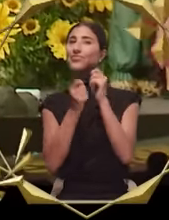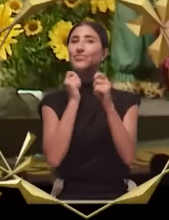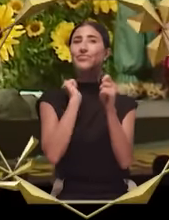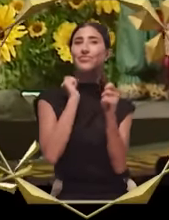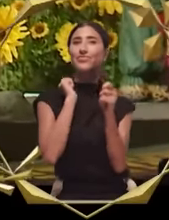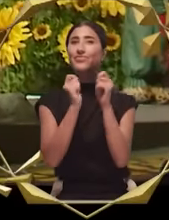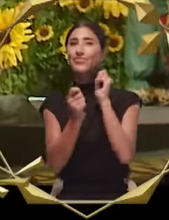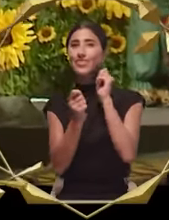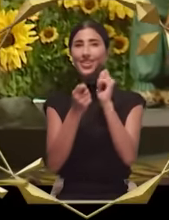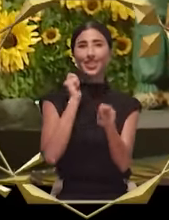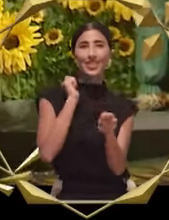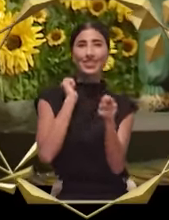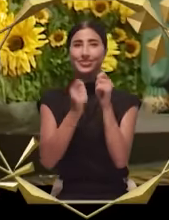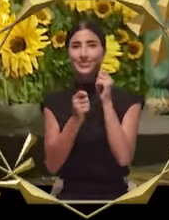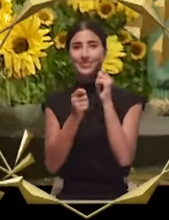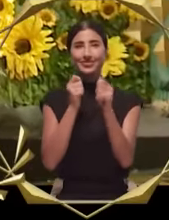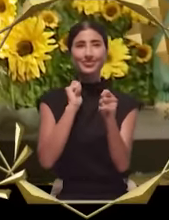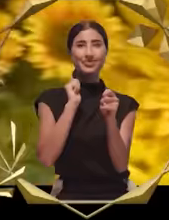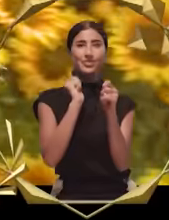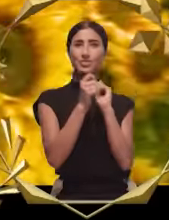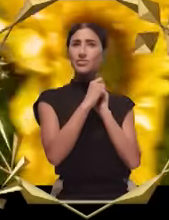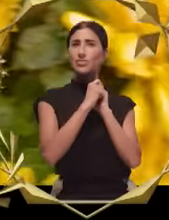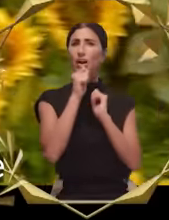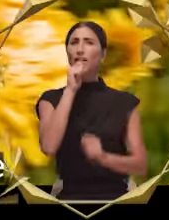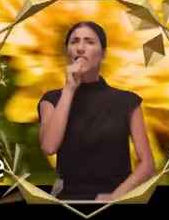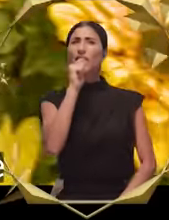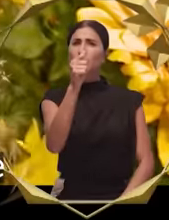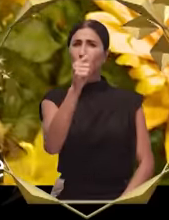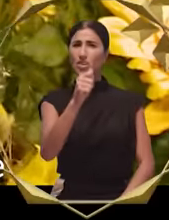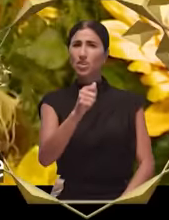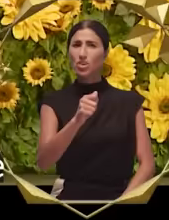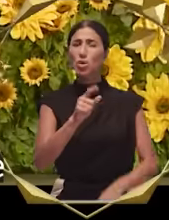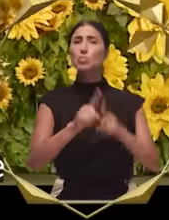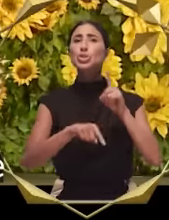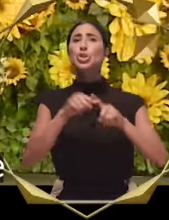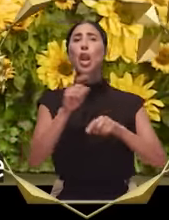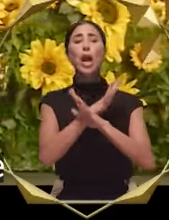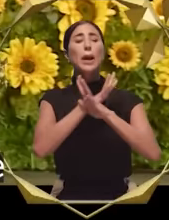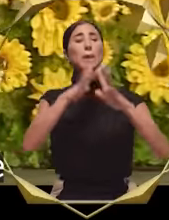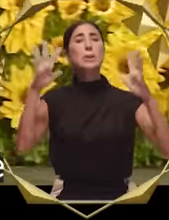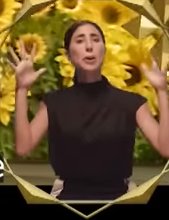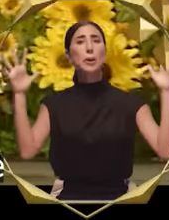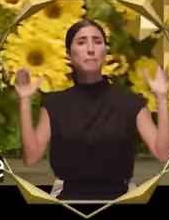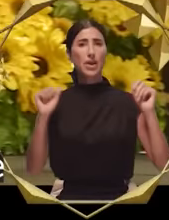كي يعطي للآخر عمرا البغل يا